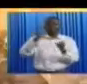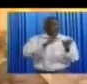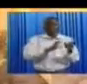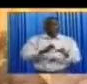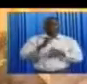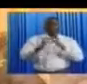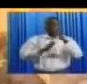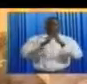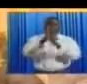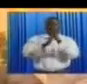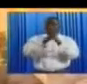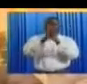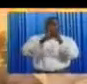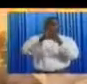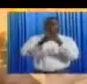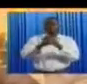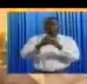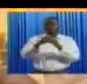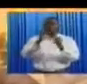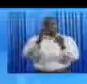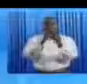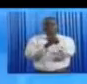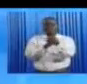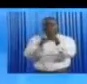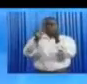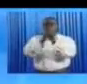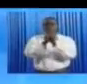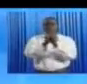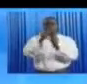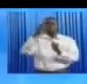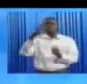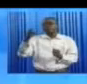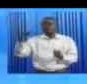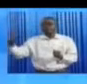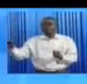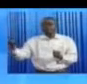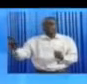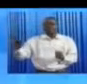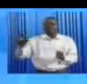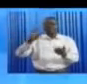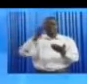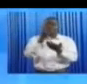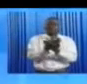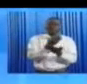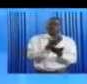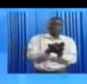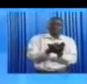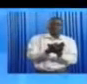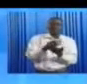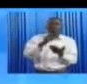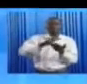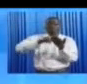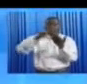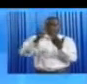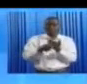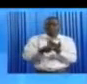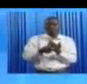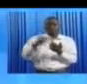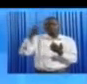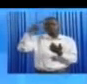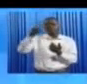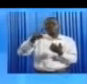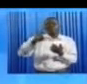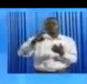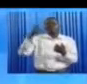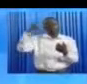circulation illicite d'armes légères au Burkina Faso. Le budget programme du ministère de l'Industrie, du Commerce et de l'Artisanat,